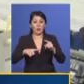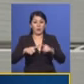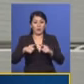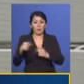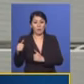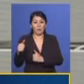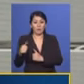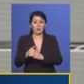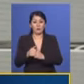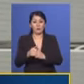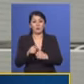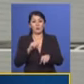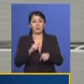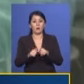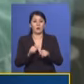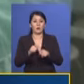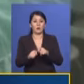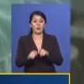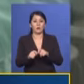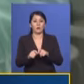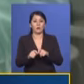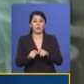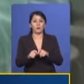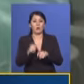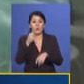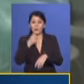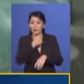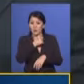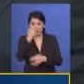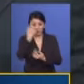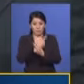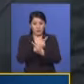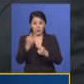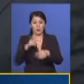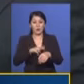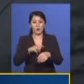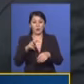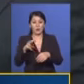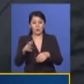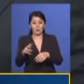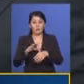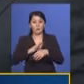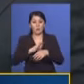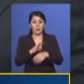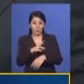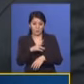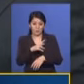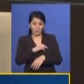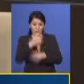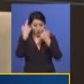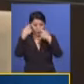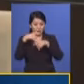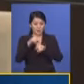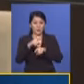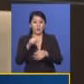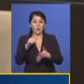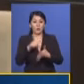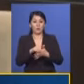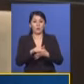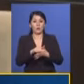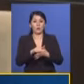әріптестеріне анализ тапсыру қажеттігі туралы анонимді түрде хабарлама жіберіледі. Сондай-ақ, жеке жүргізуші куәлігі, техникалық паспорт, диплом